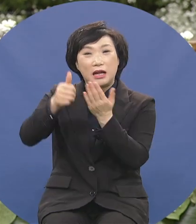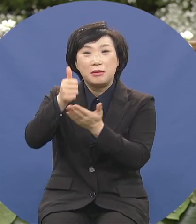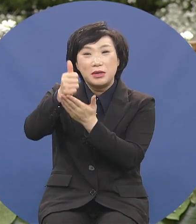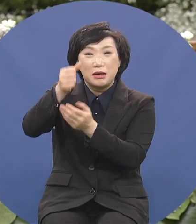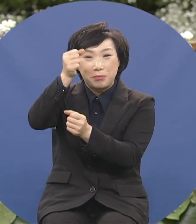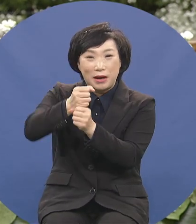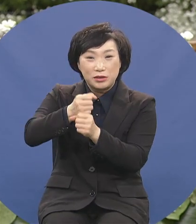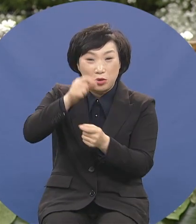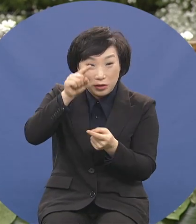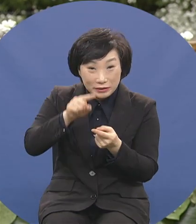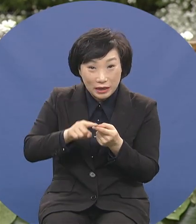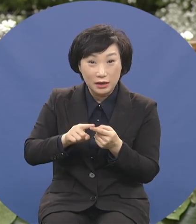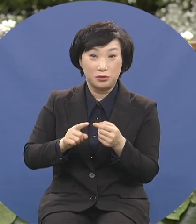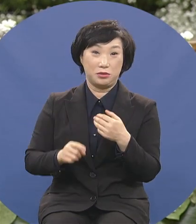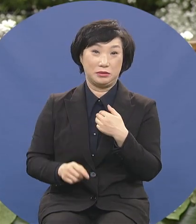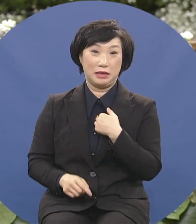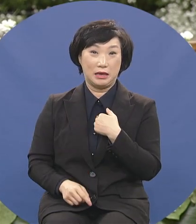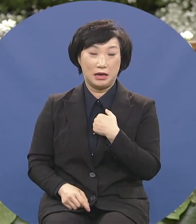만들어진 데에 대한